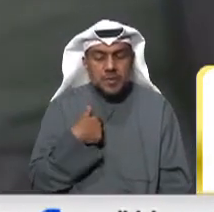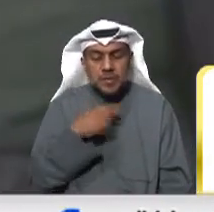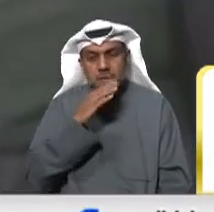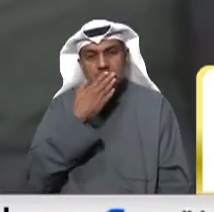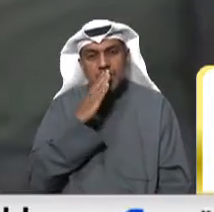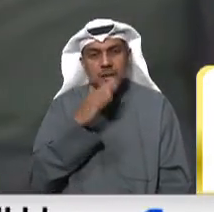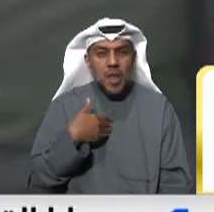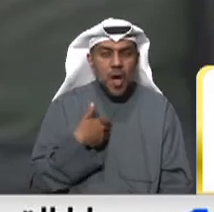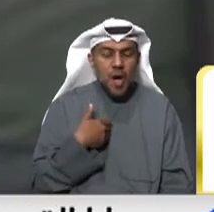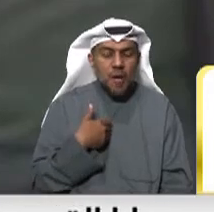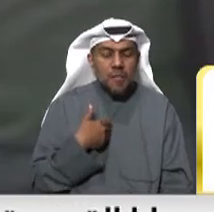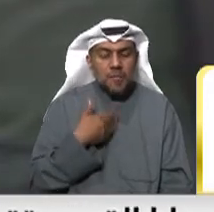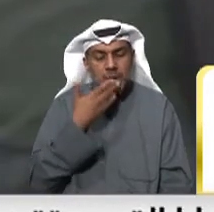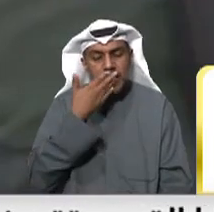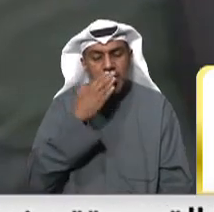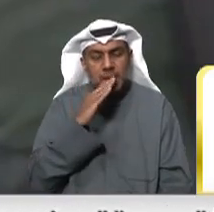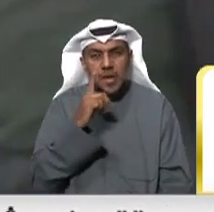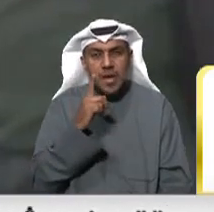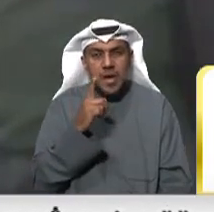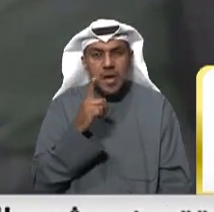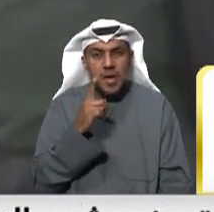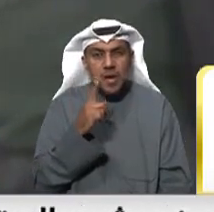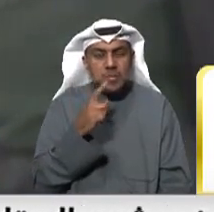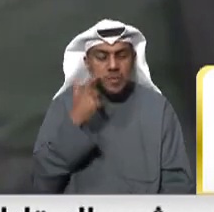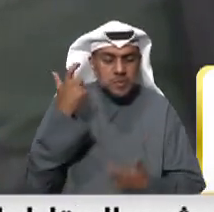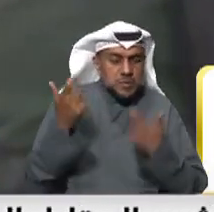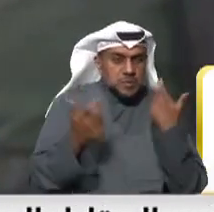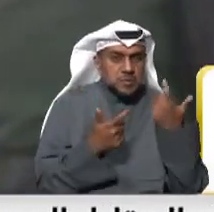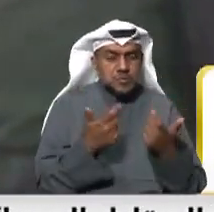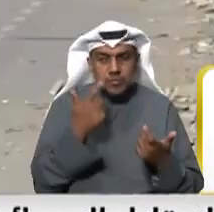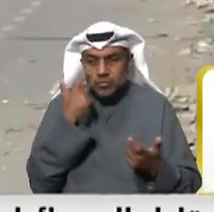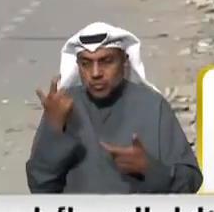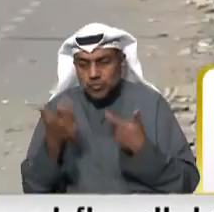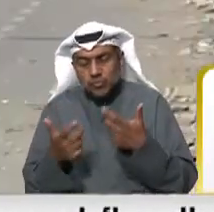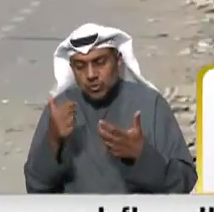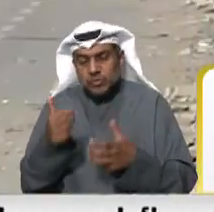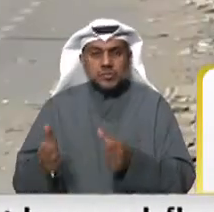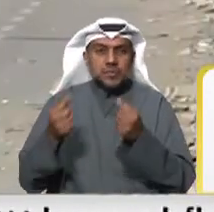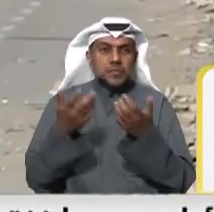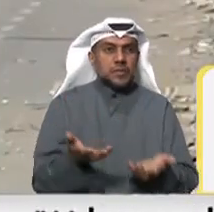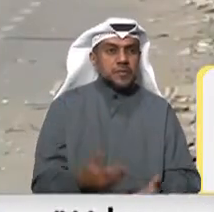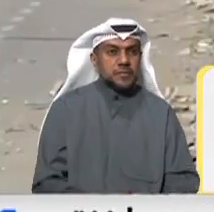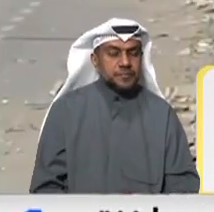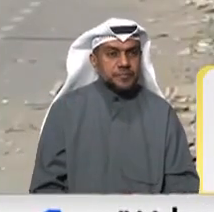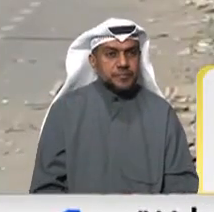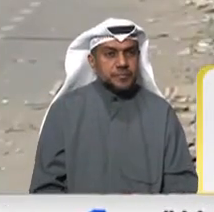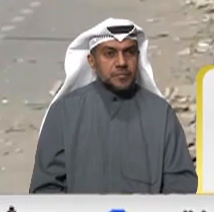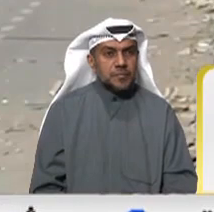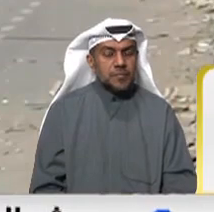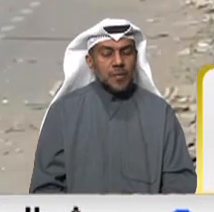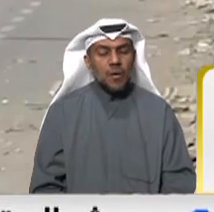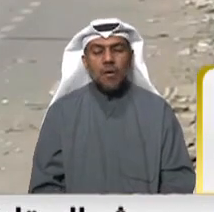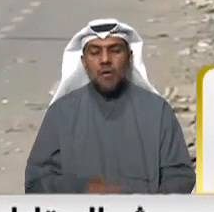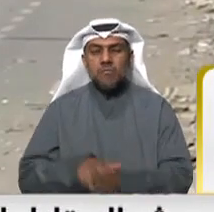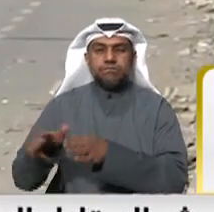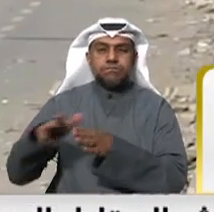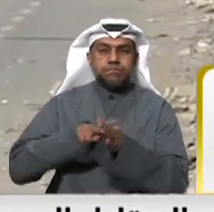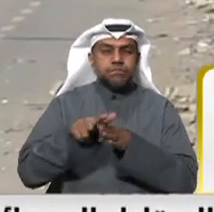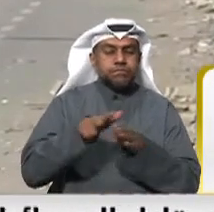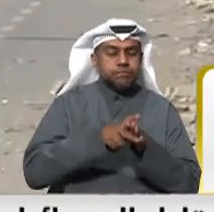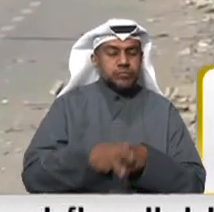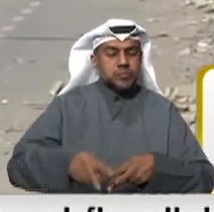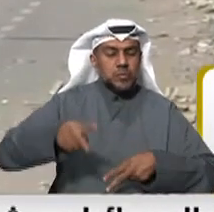لله يعني في ان ابن لسه بندور عليه والباقي اصابات. حرب الإبادة